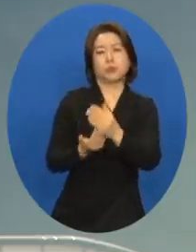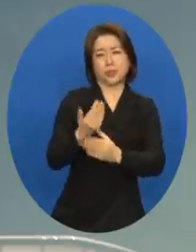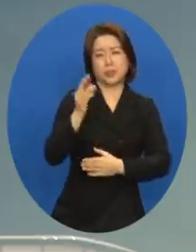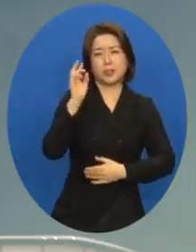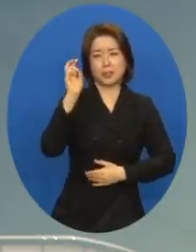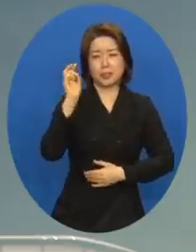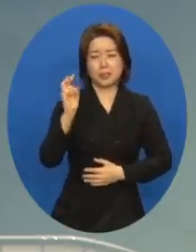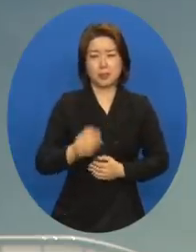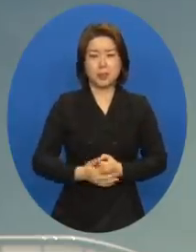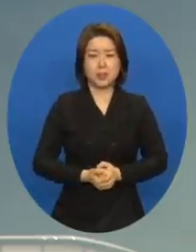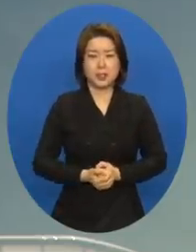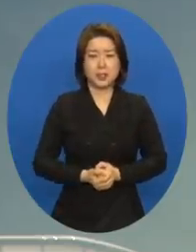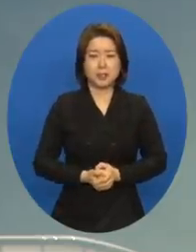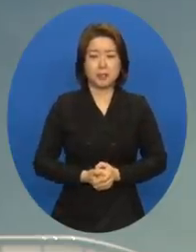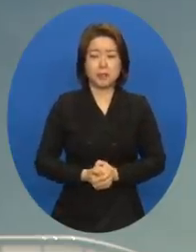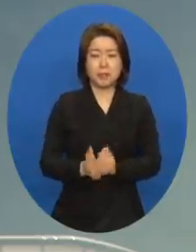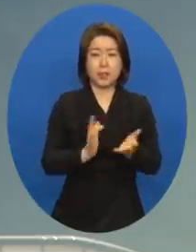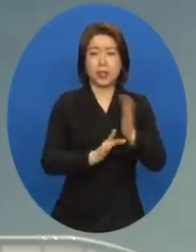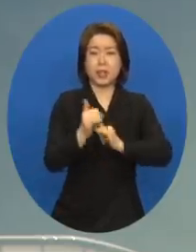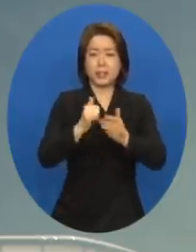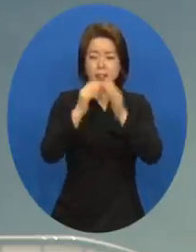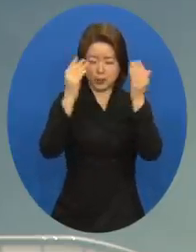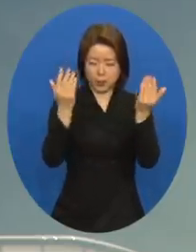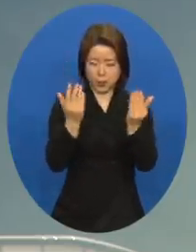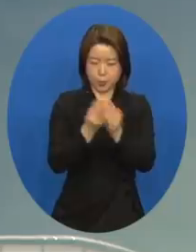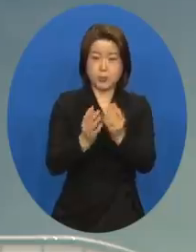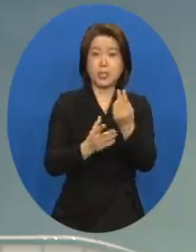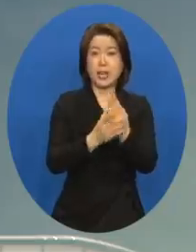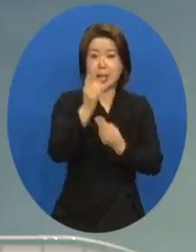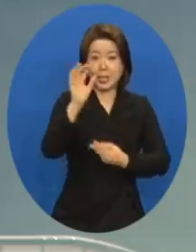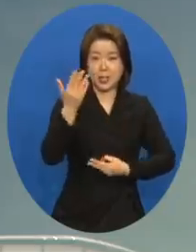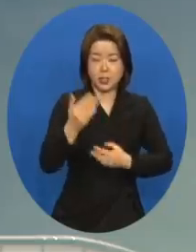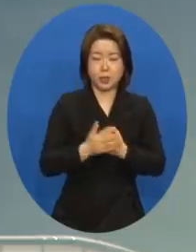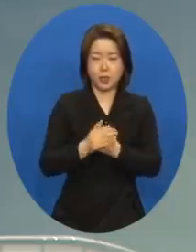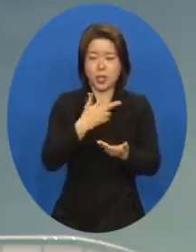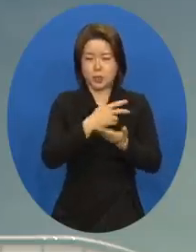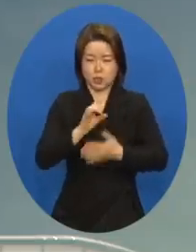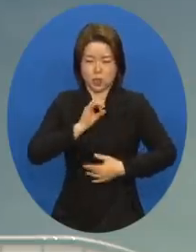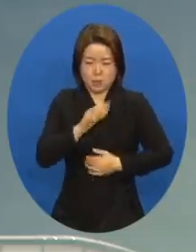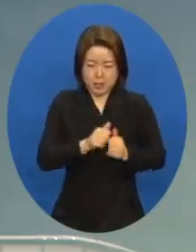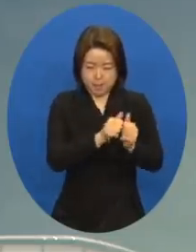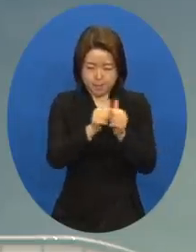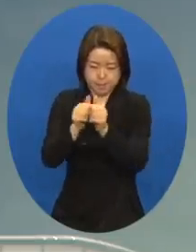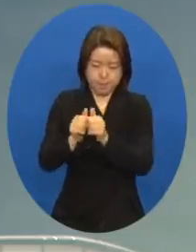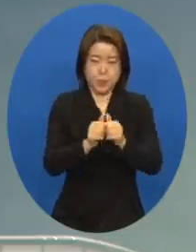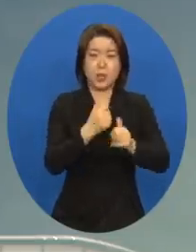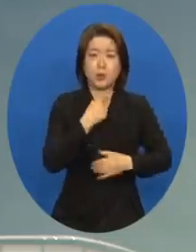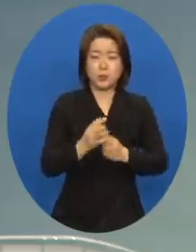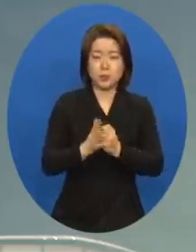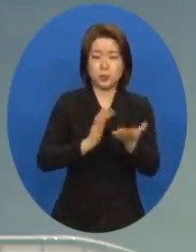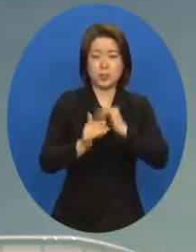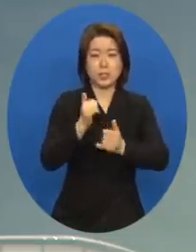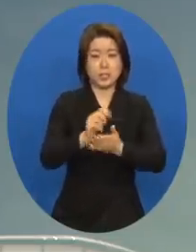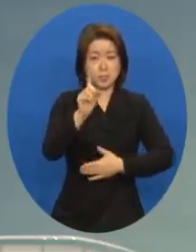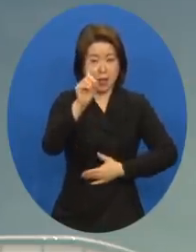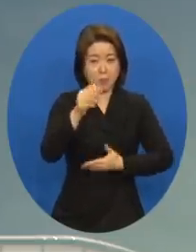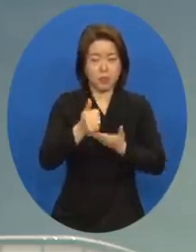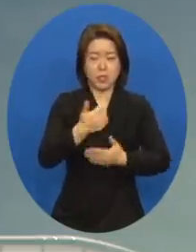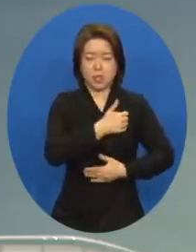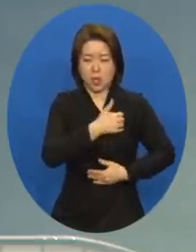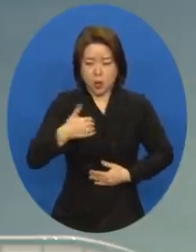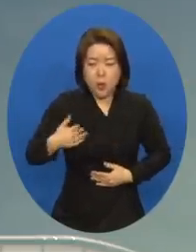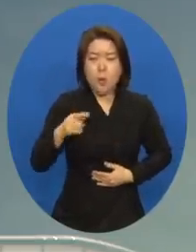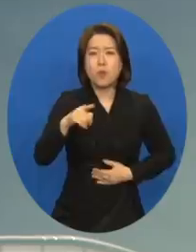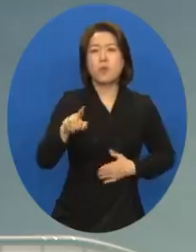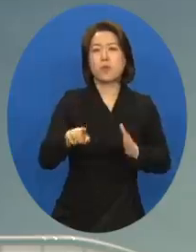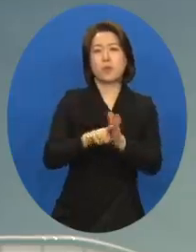것입니다. 예수님과 온전히 하나 되고 주님과만 동행하고 싶고 예수님 한 분이면 충분한 그